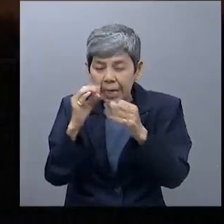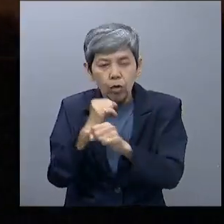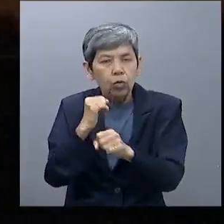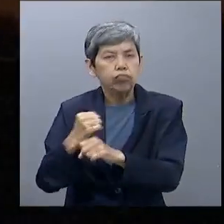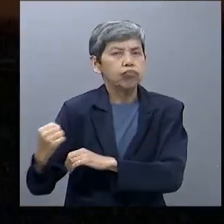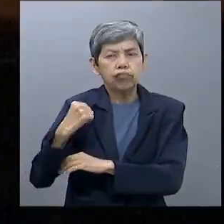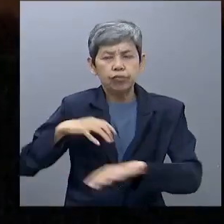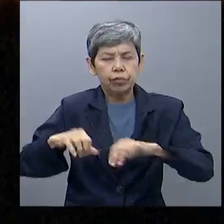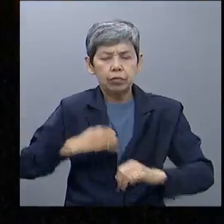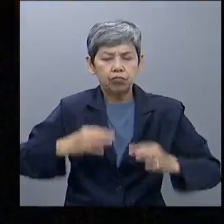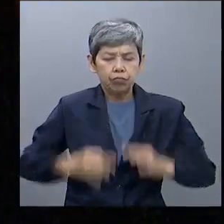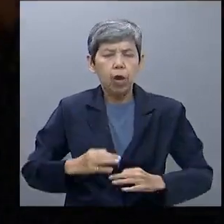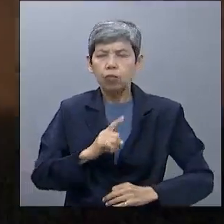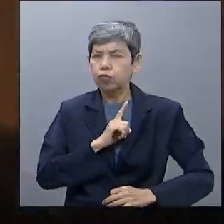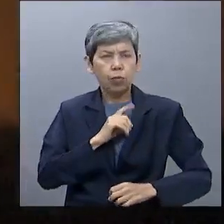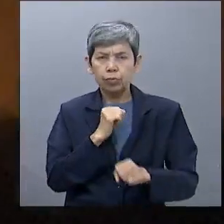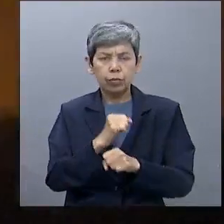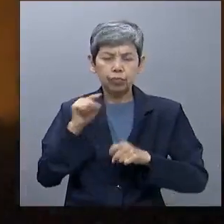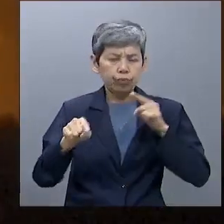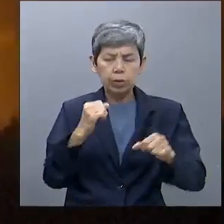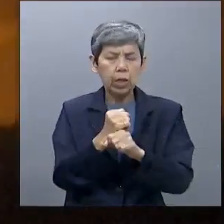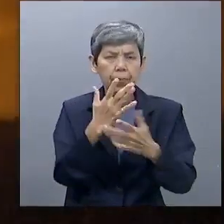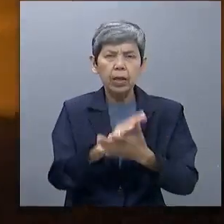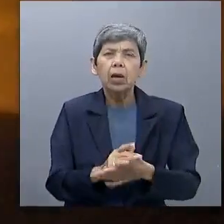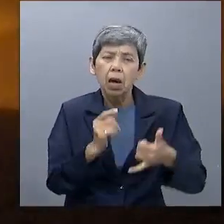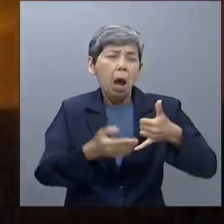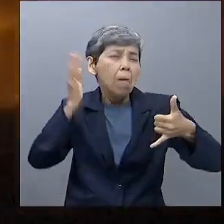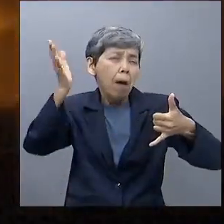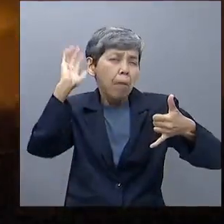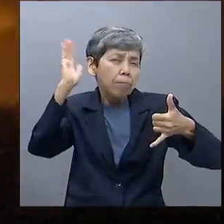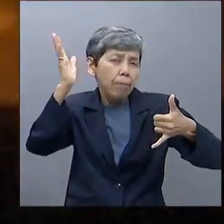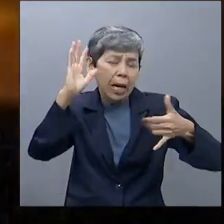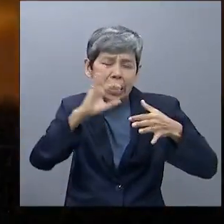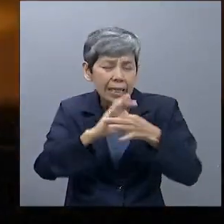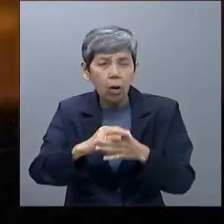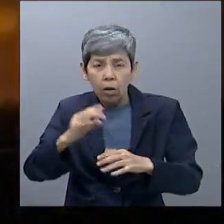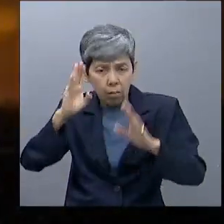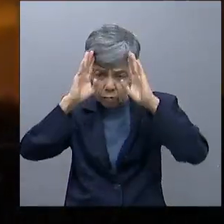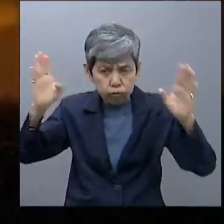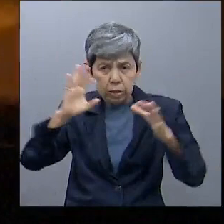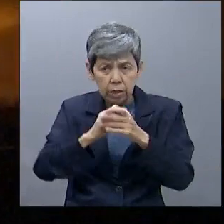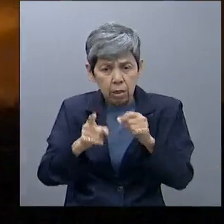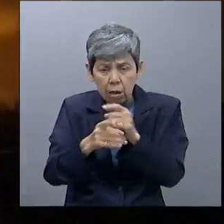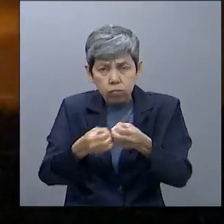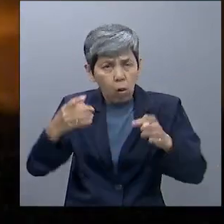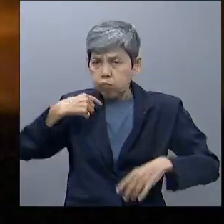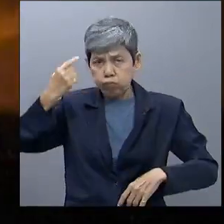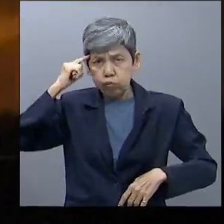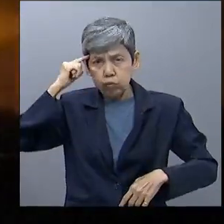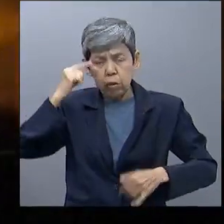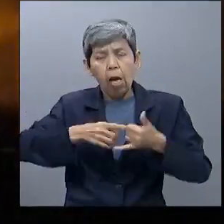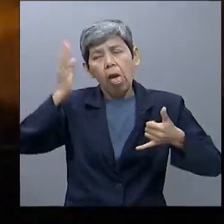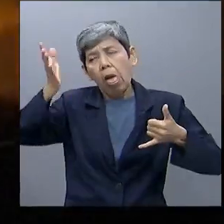อำนาจหรือว่ามีอิทธิพลในการสั่งการรบรวมถึงไม่มีข้อมูลเชิงลึกเกี่ยวกับขีดความสามารถด้านนิวเคลียร์ของอิสราเอลแต่อย่างใด